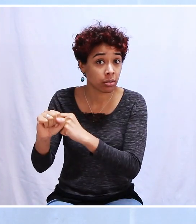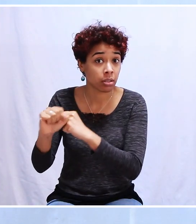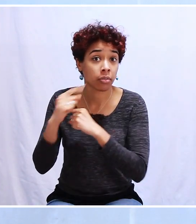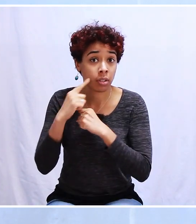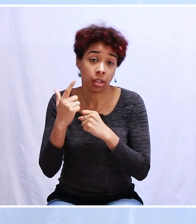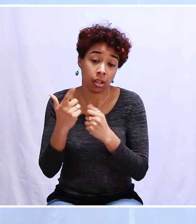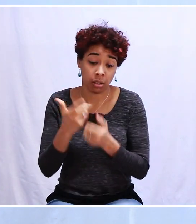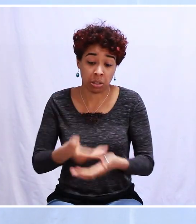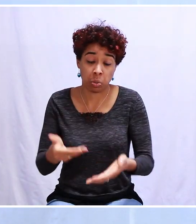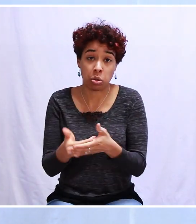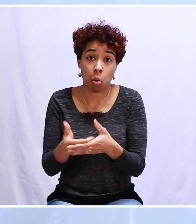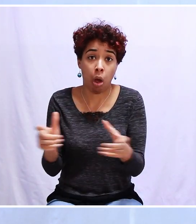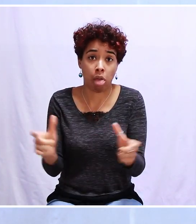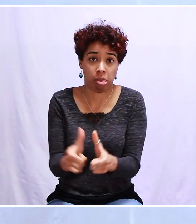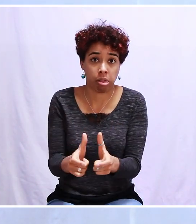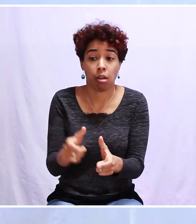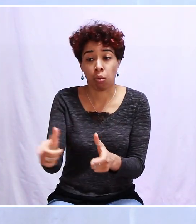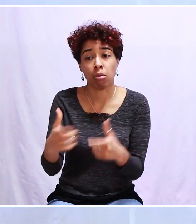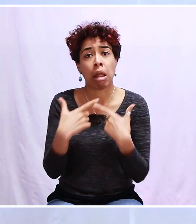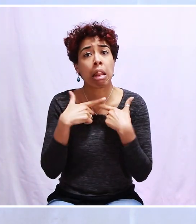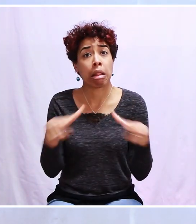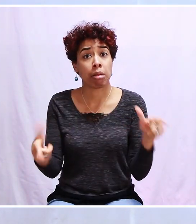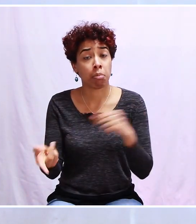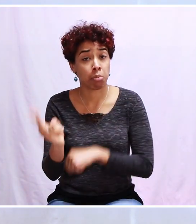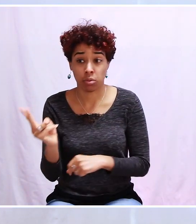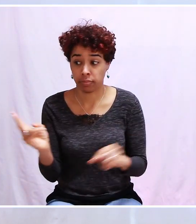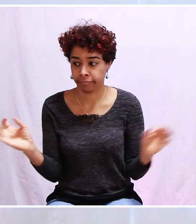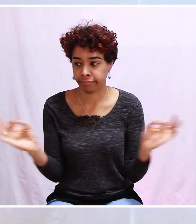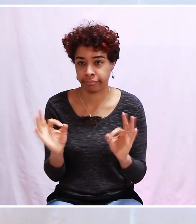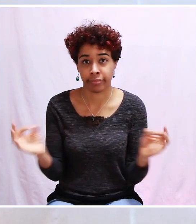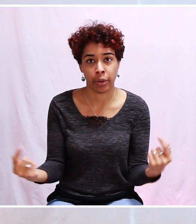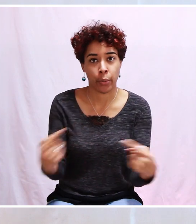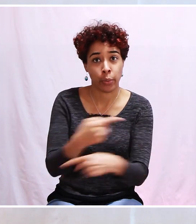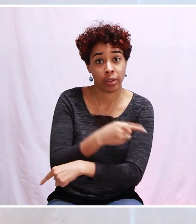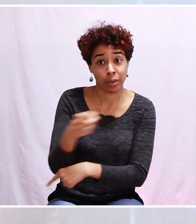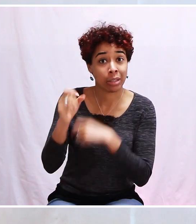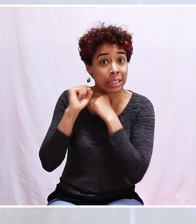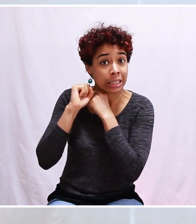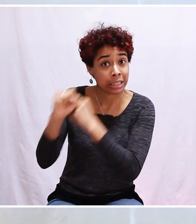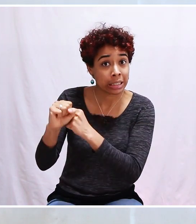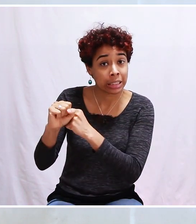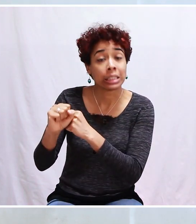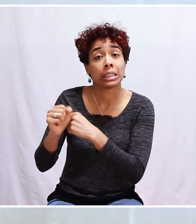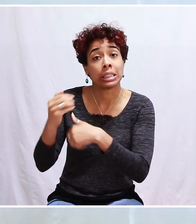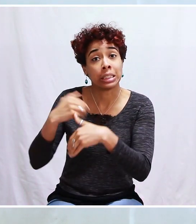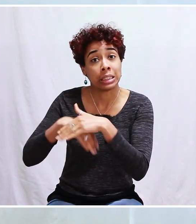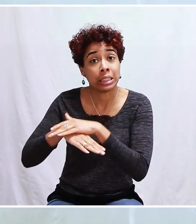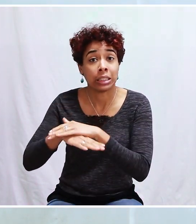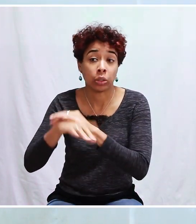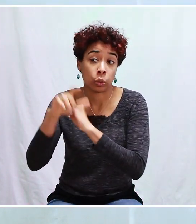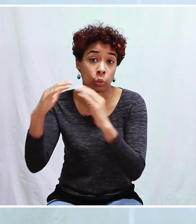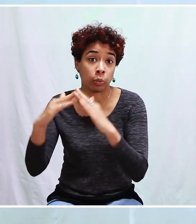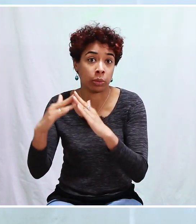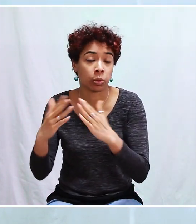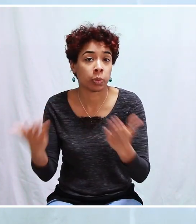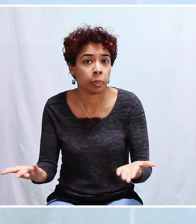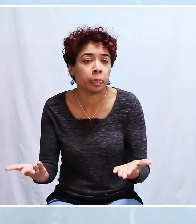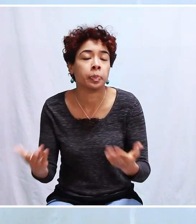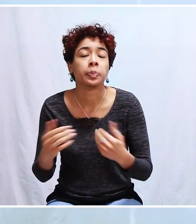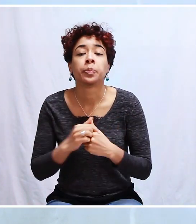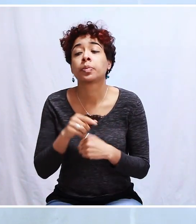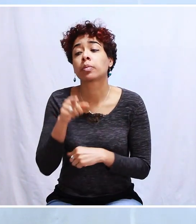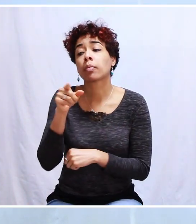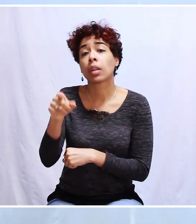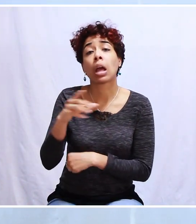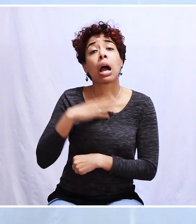réduit. Et, est-ce qu'il a plus de liberté physique? Non, parce qu'il est esclave, il est enfermé dans un domaine. Est-ce